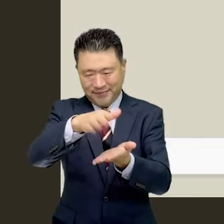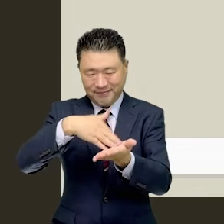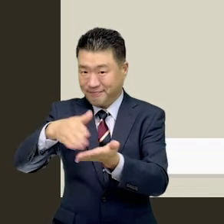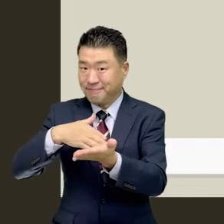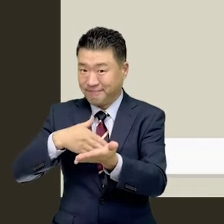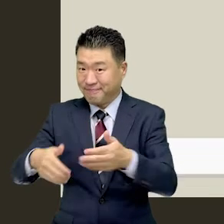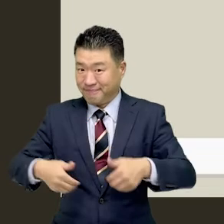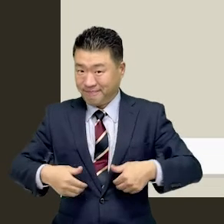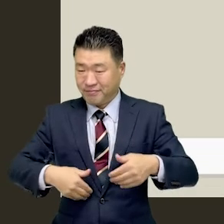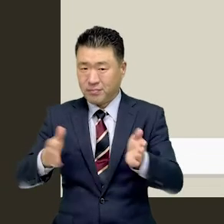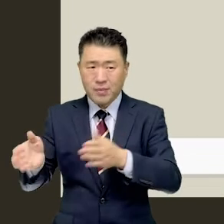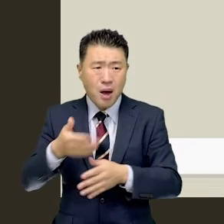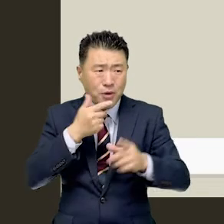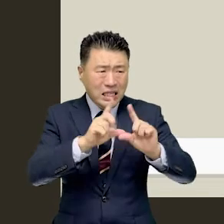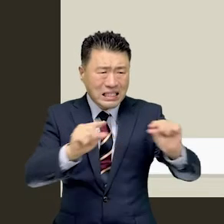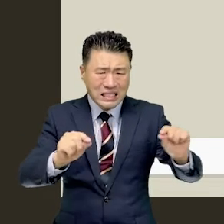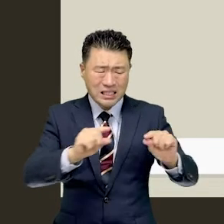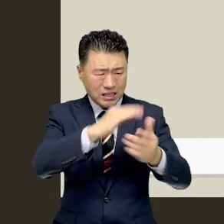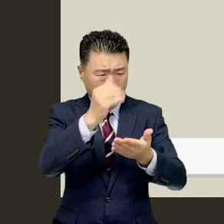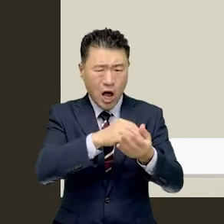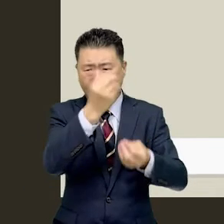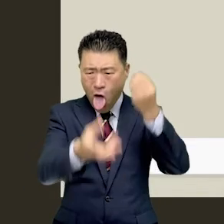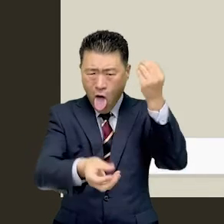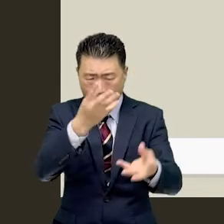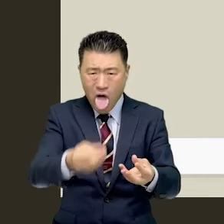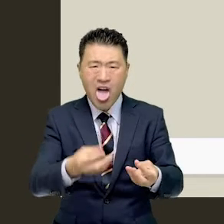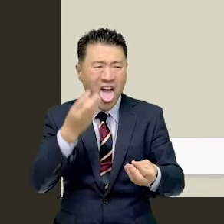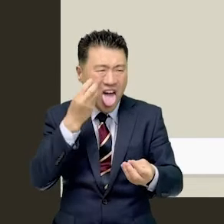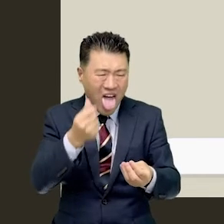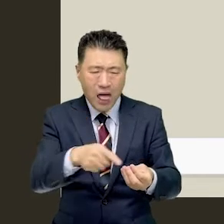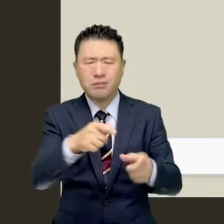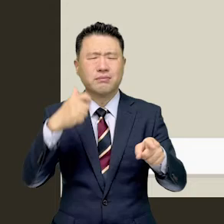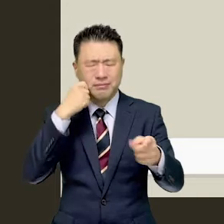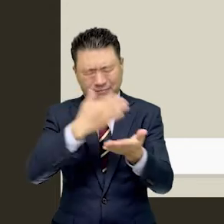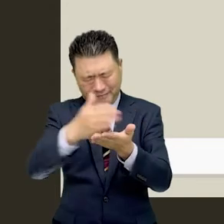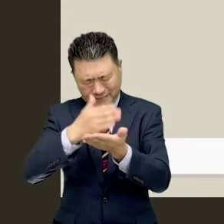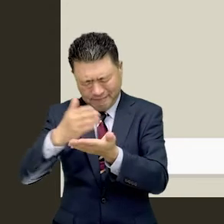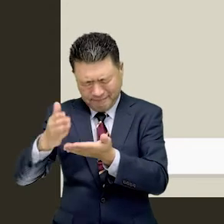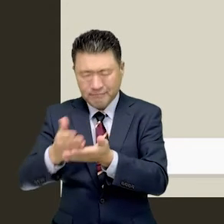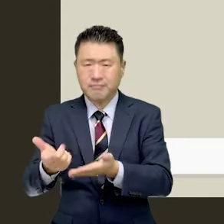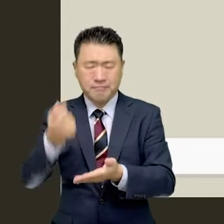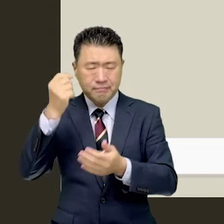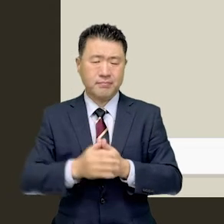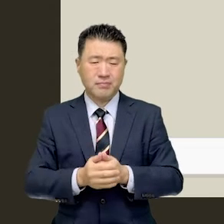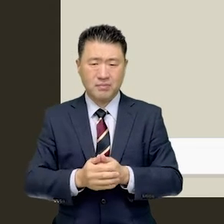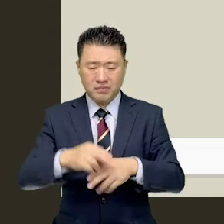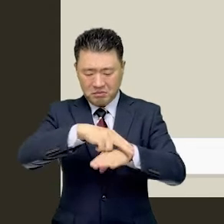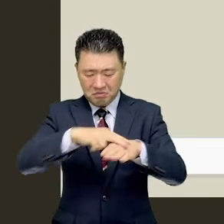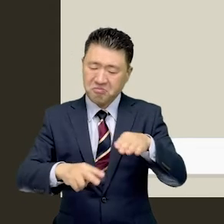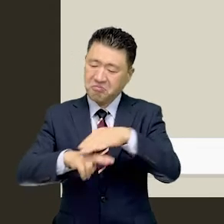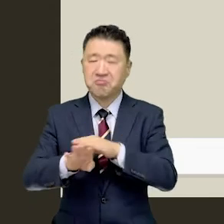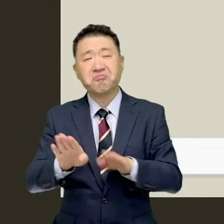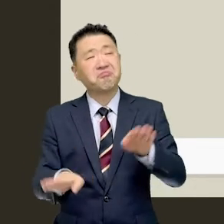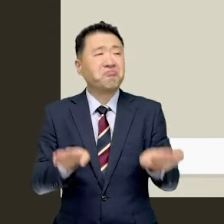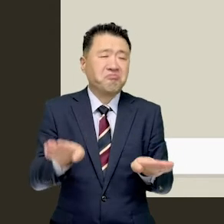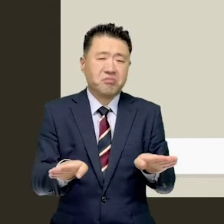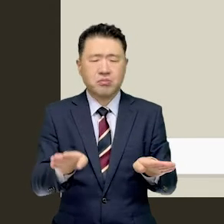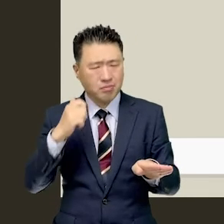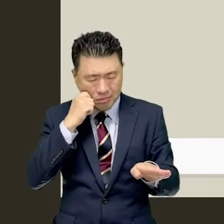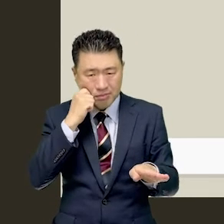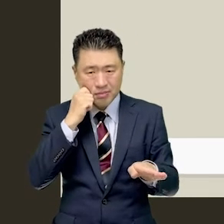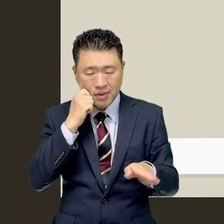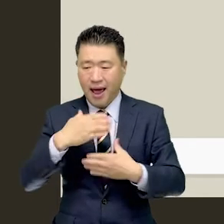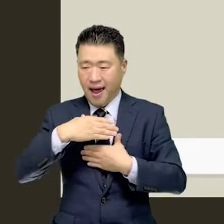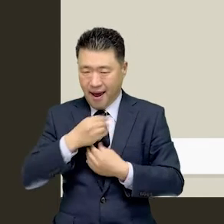바닥에 음식물 등의 이물질이나 기름때를 수시로 제거합니다. 슬리퍼를 신지 않아야 하며 안전장화의